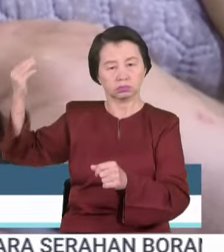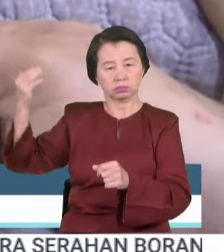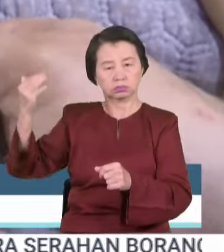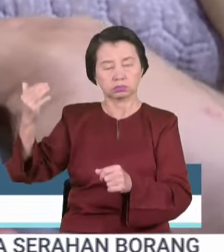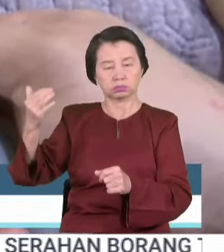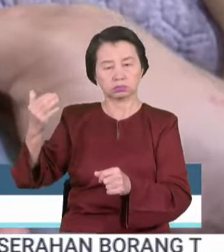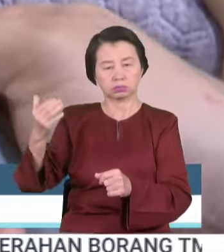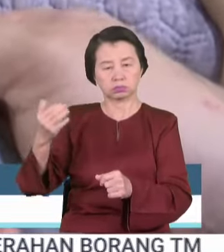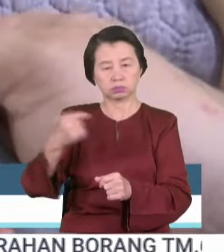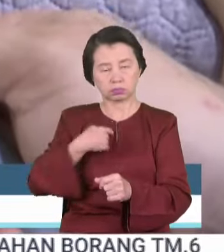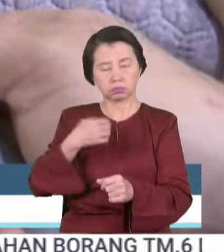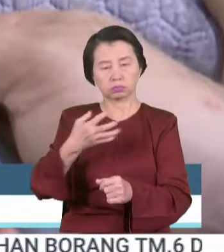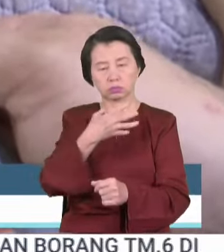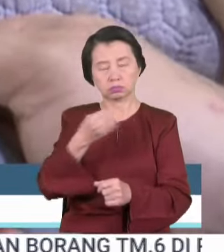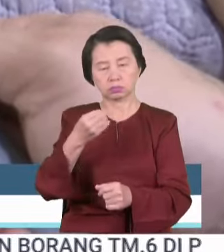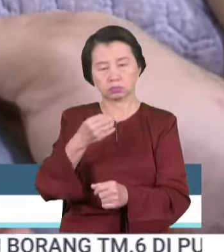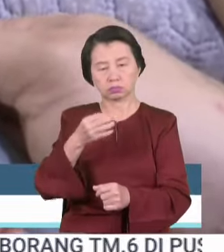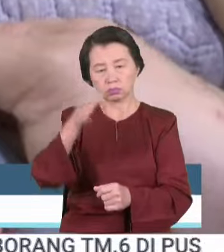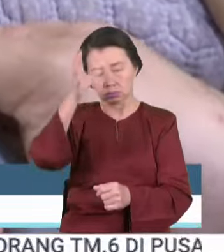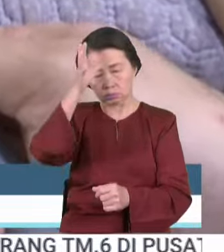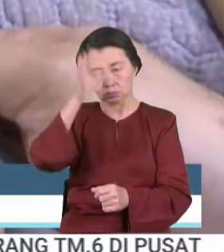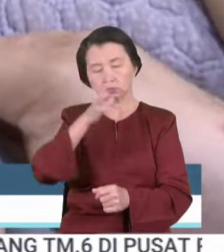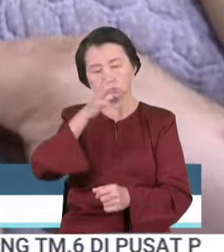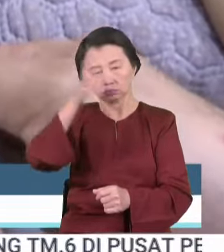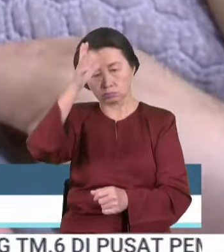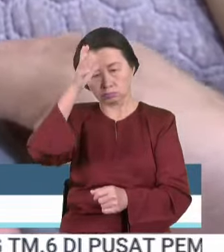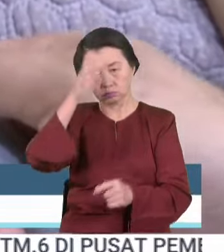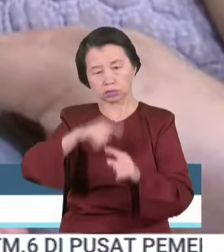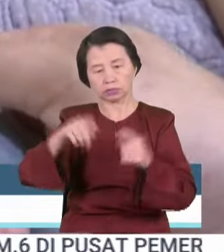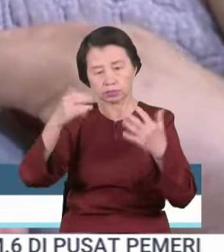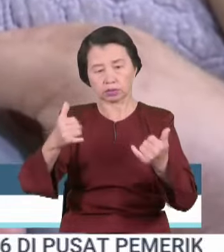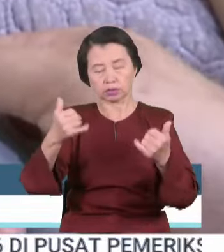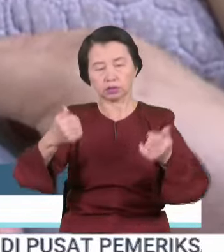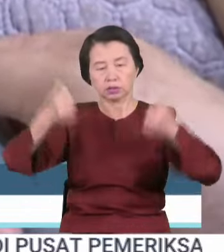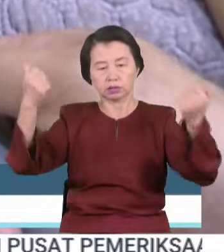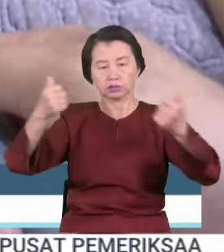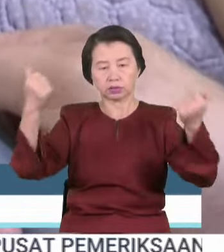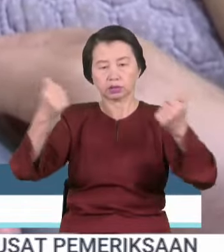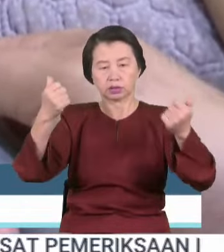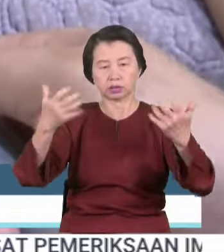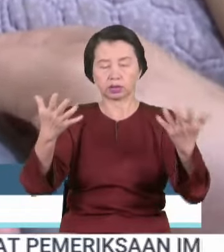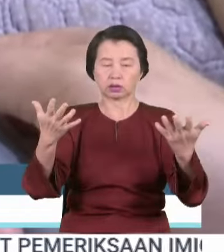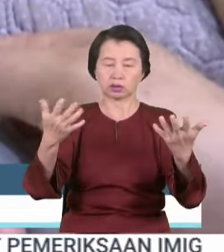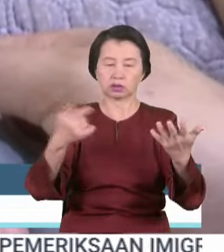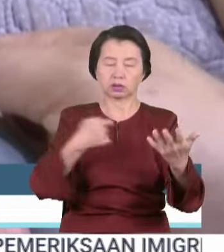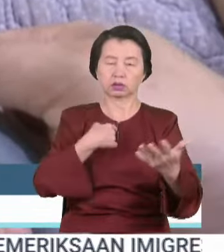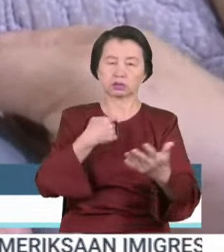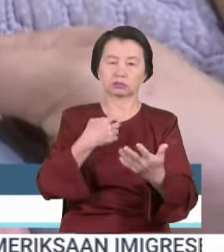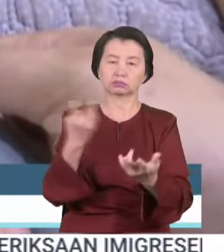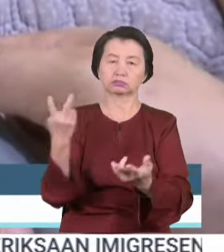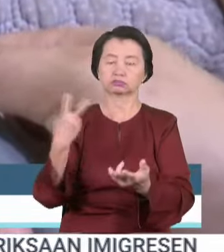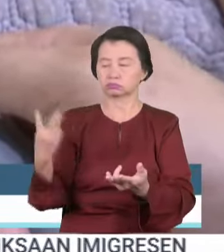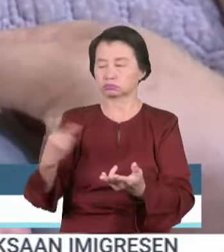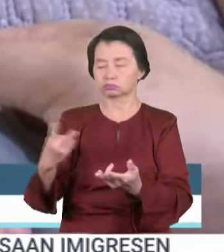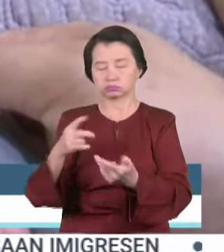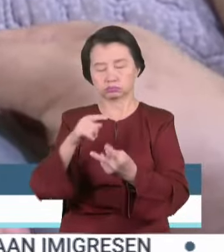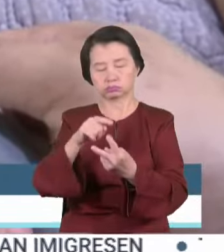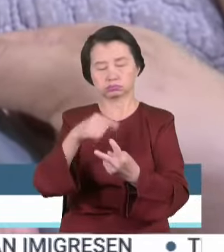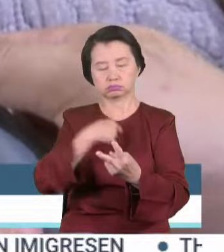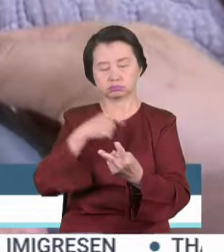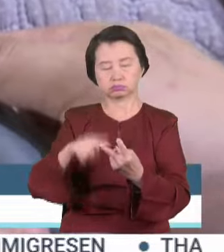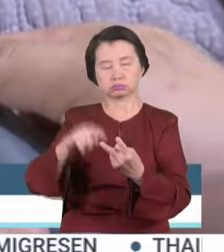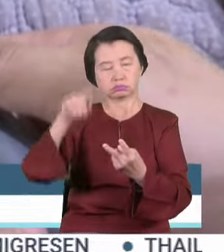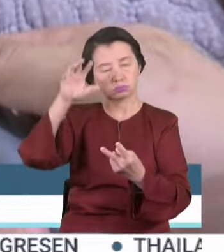boleh raya dengan ibu bapa kan. Betul, sekarang ni raya pula saya pun tak boleh bergerak. Jadi rasa